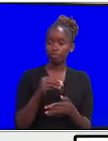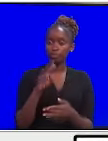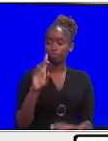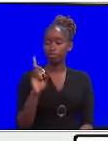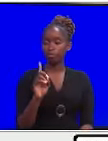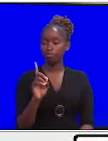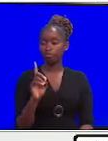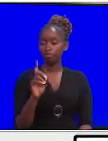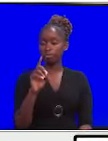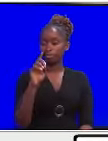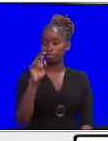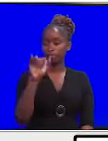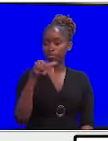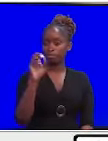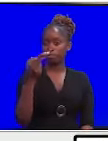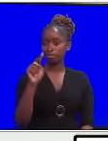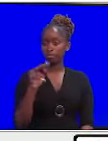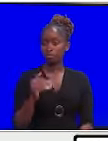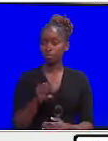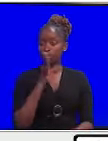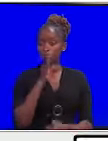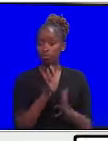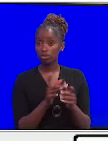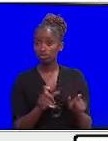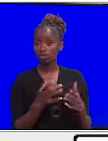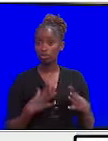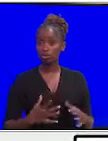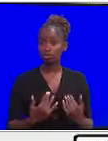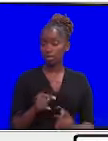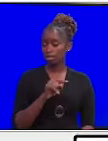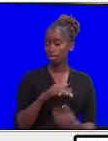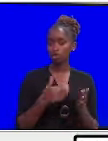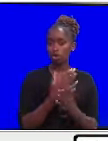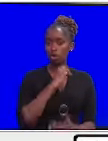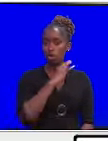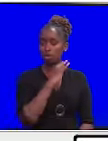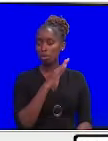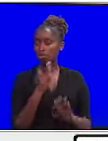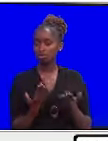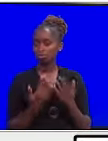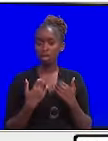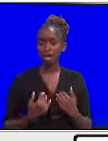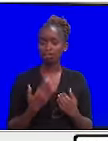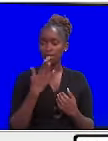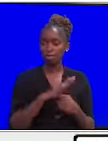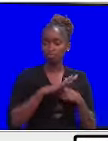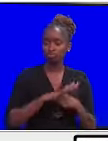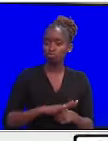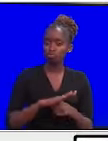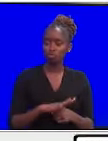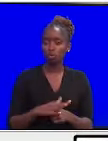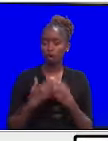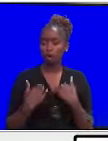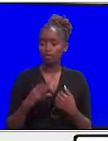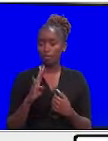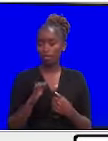kaunti ya Nairobi. Akizungumza na waandishi wa habari, wamiliki hao wamelalamikia kuwa wamekuwa wakinyanyaswa na mamlaka ya kitaifa ya usalama